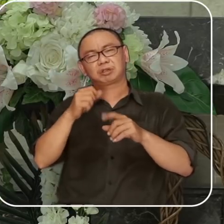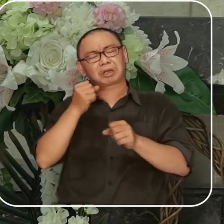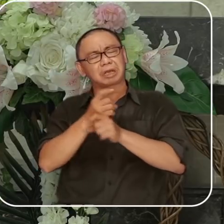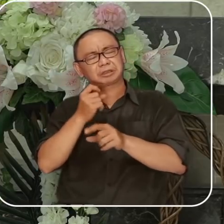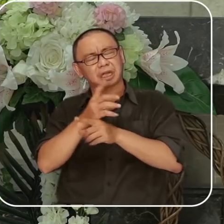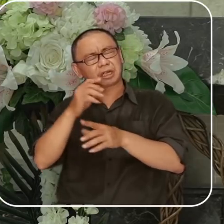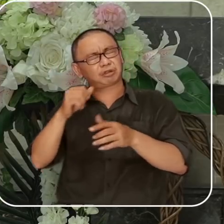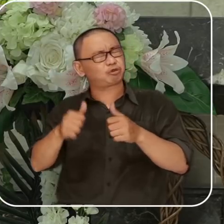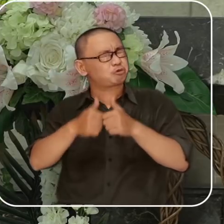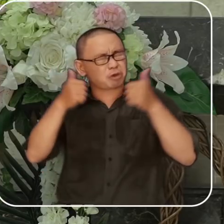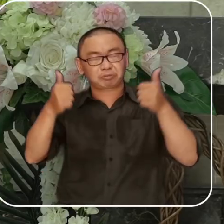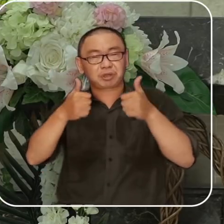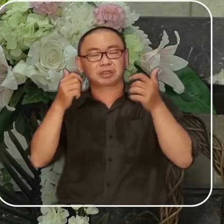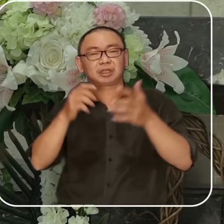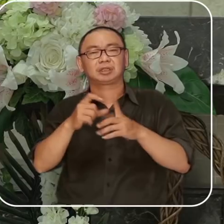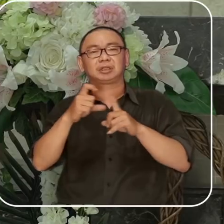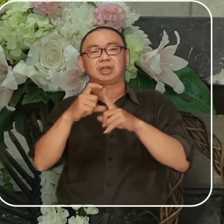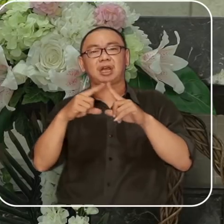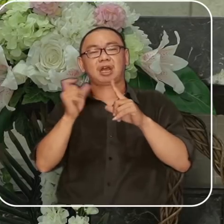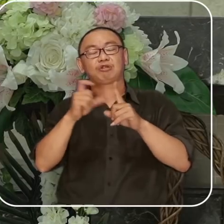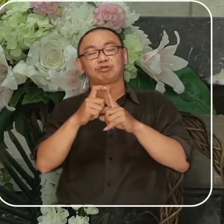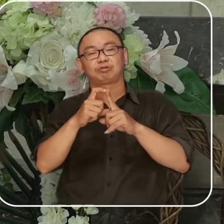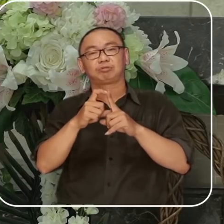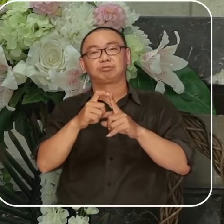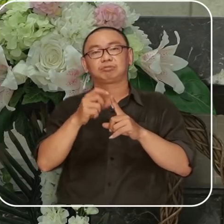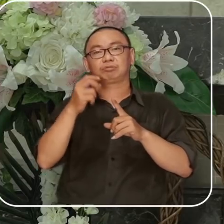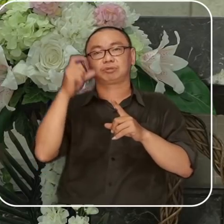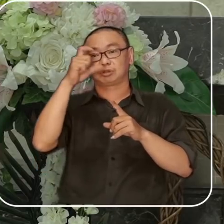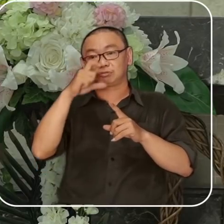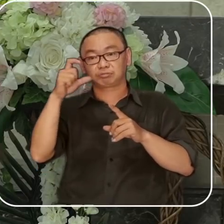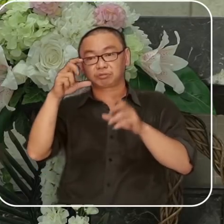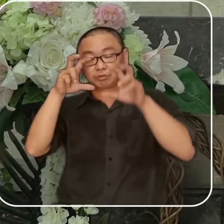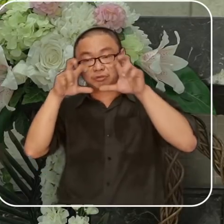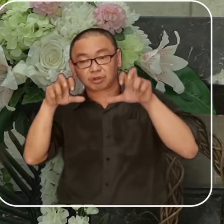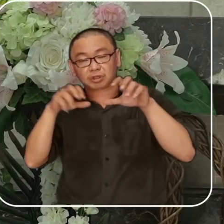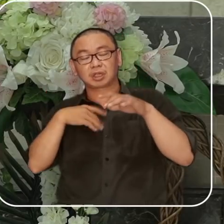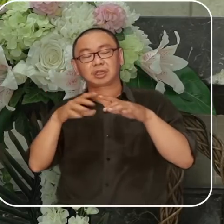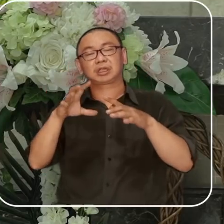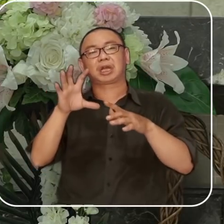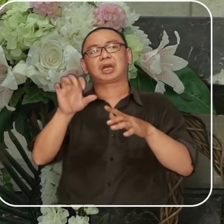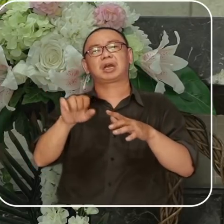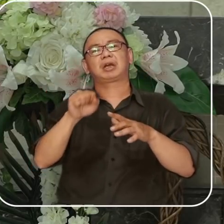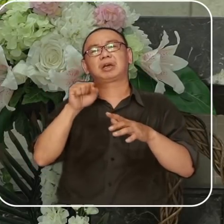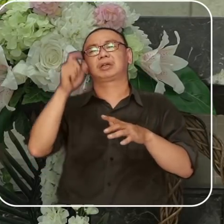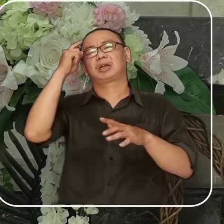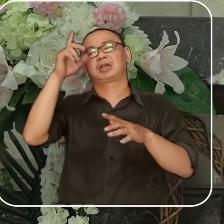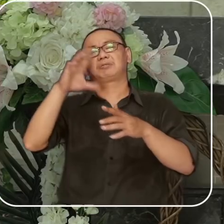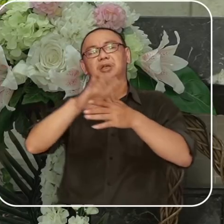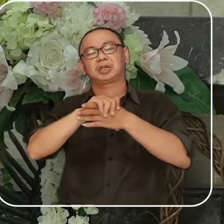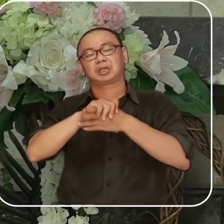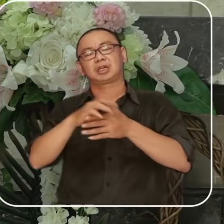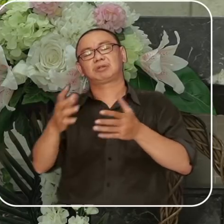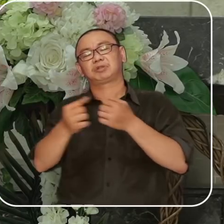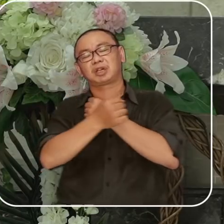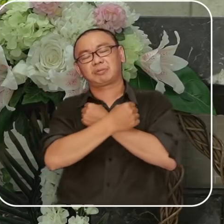luar biasa, Daud menemukan tangan Allah yang memegang dia dan yang